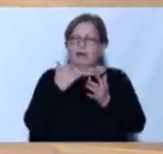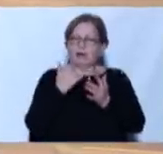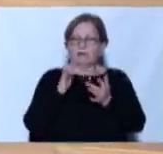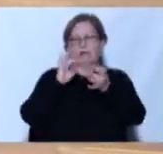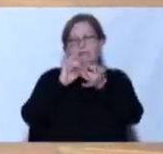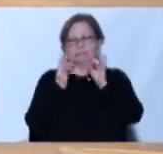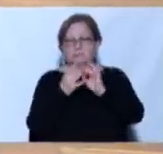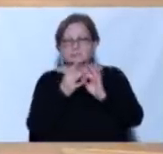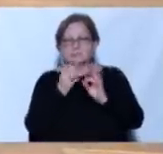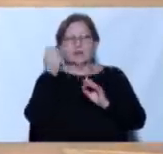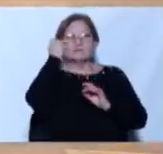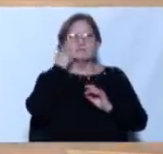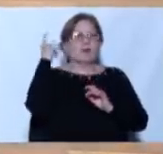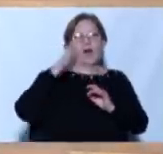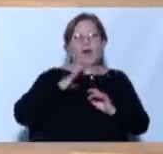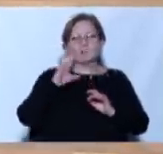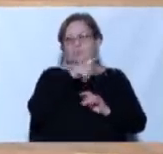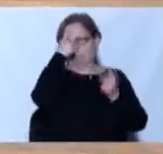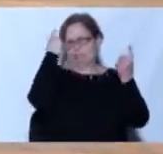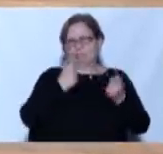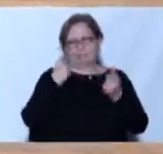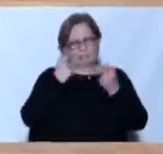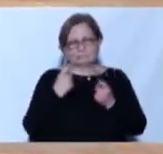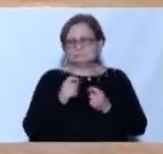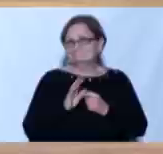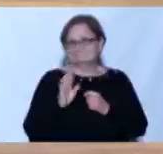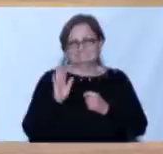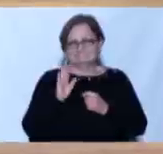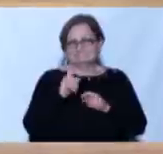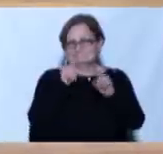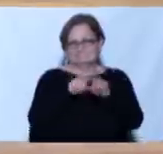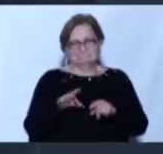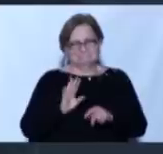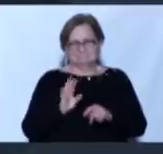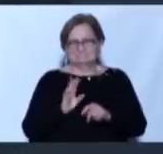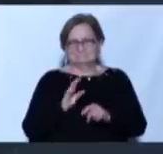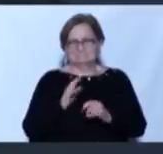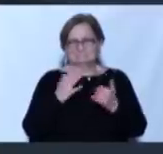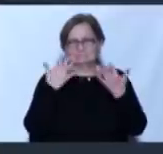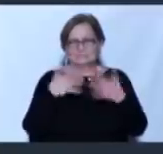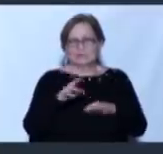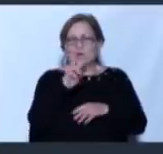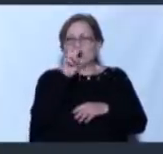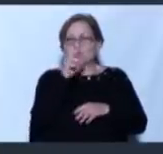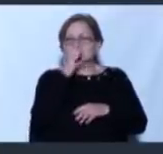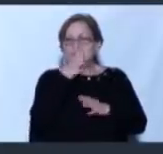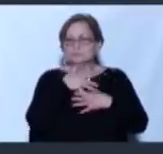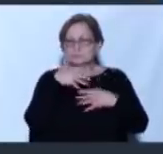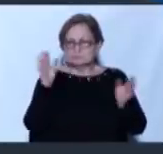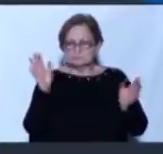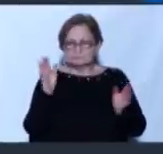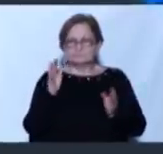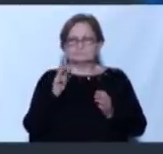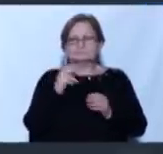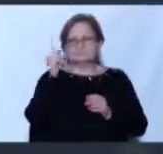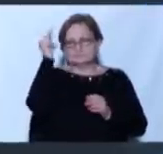ვთქვათ შესაძლებლობა, ძველად ეს თუ არ იყო, ესე ვთქვათ, არაფერი ადამიანებმა არ იცოდნენ, ეს არ არის. ამ დროისათვის უკვე 200 წელზე მეტია, როცა